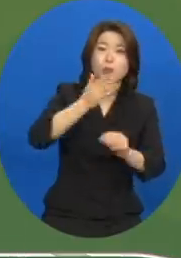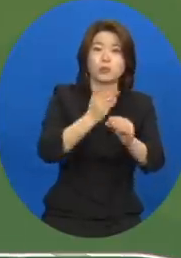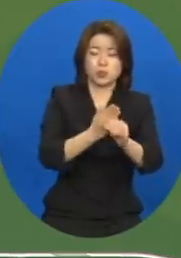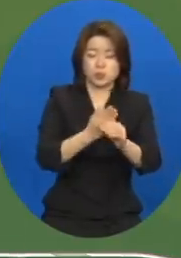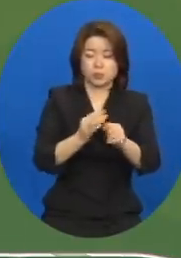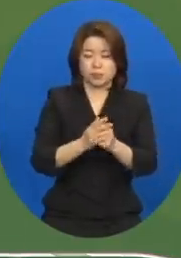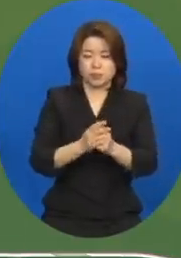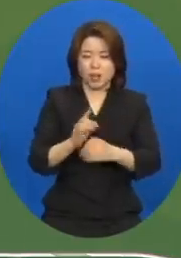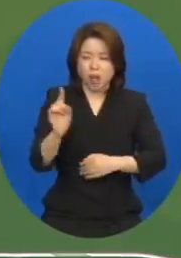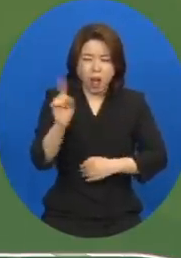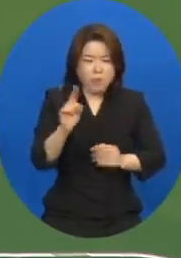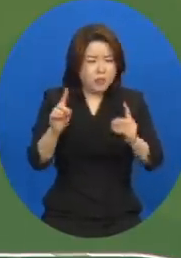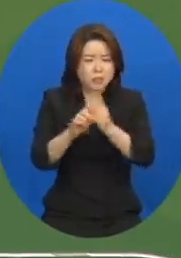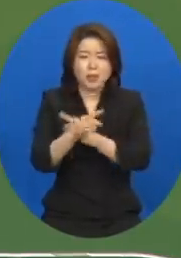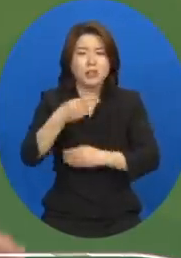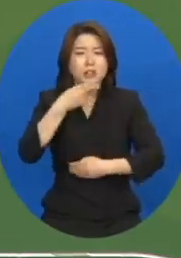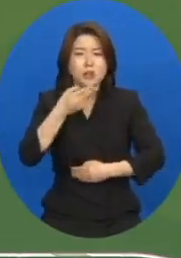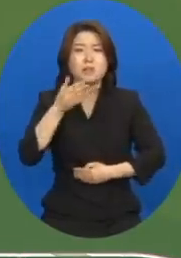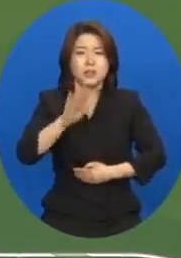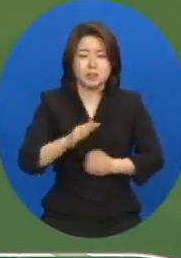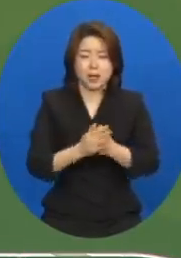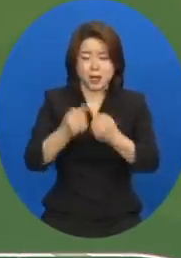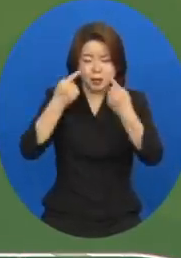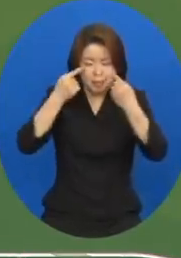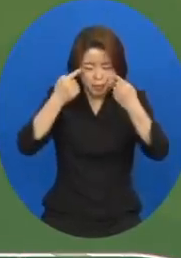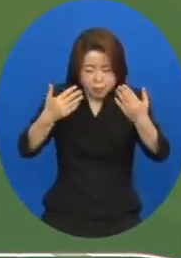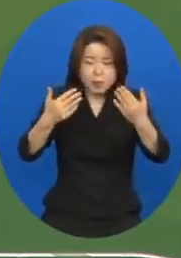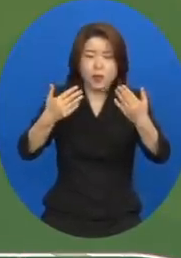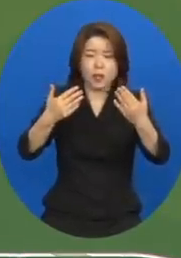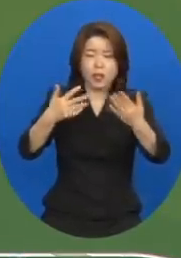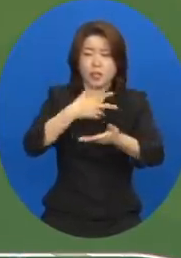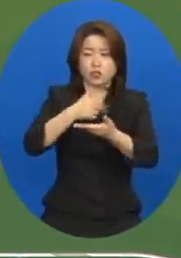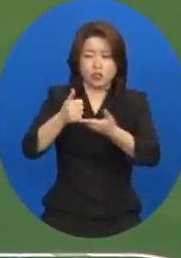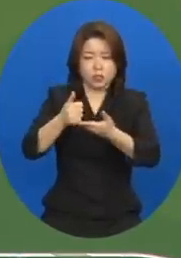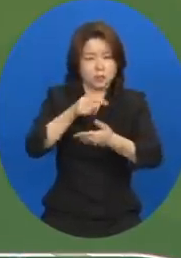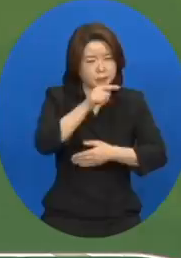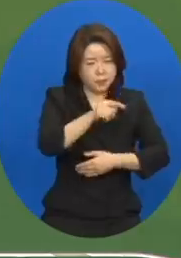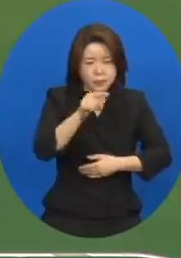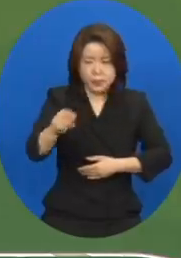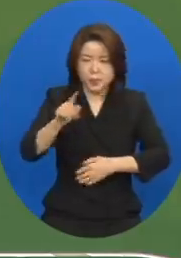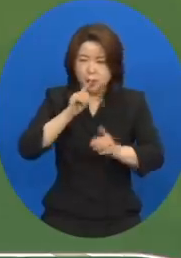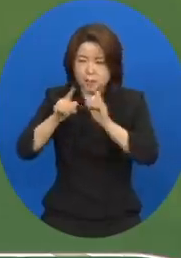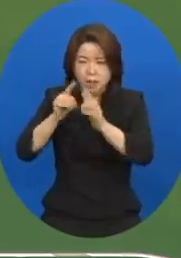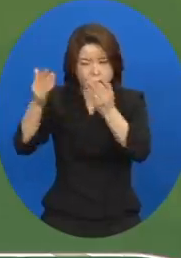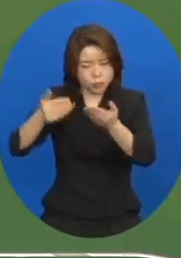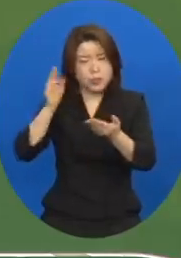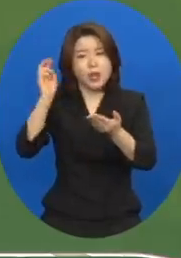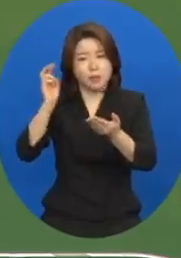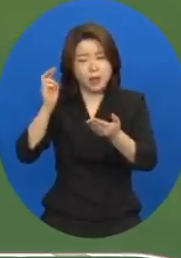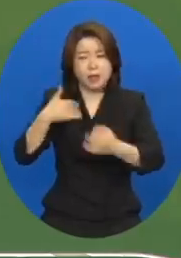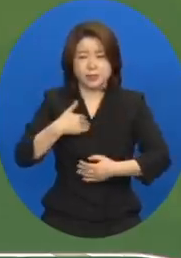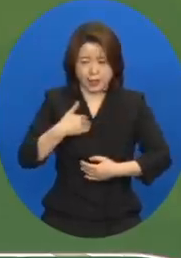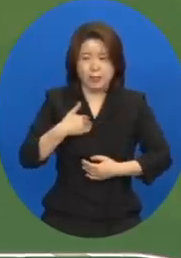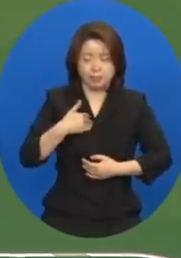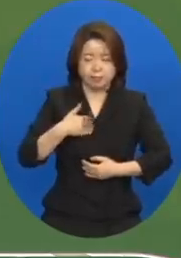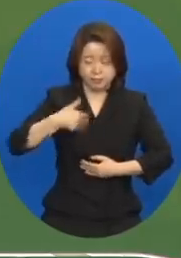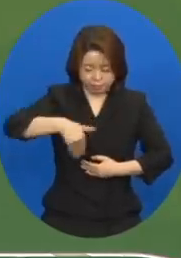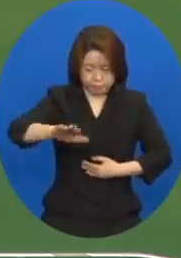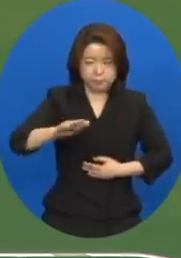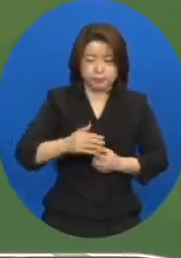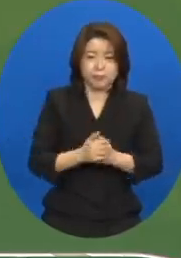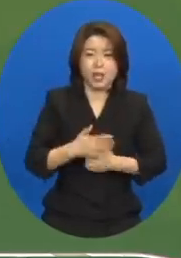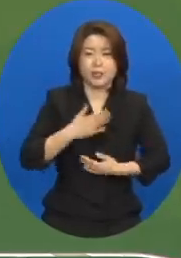아무런 변화가 없는 것 같지만 분명히 주님은 이렇게 하라 저렇게 하라 말씀하시니 제가 갑니다.